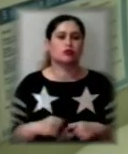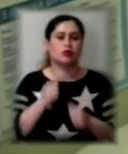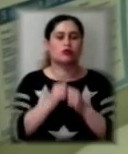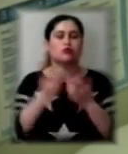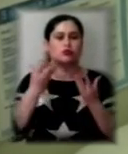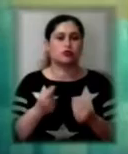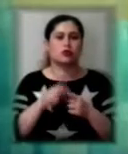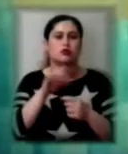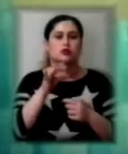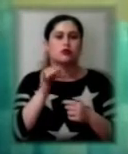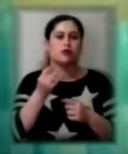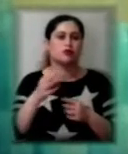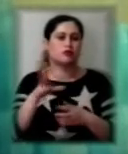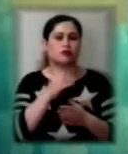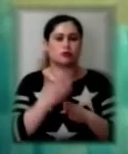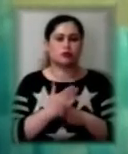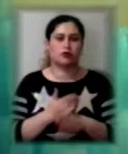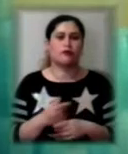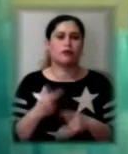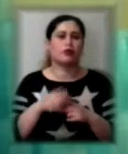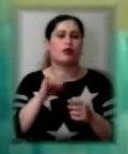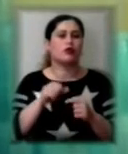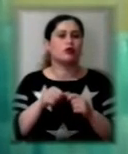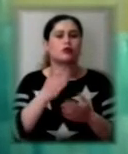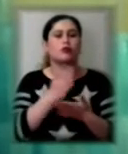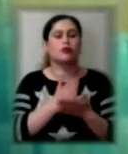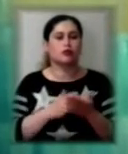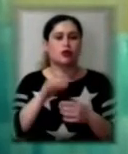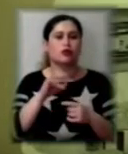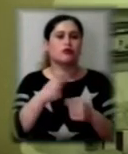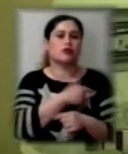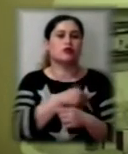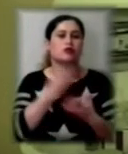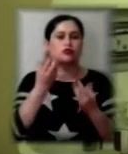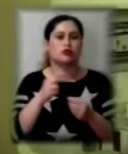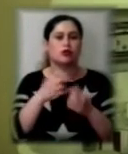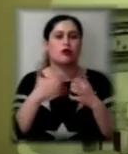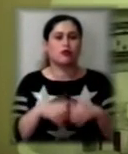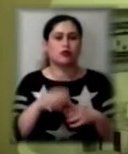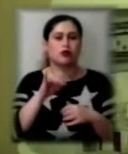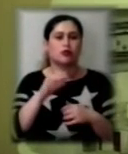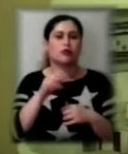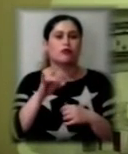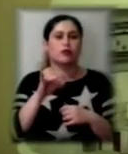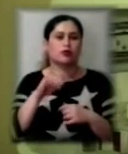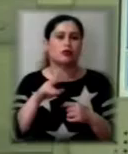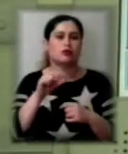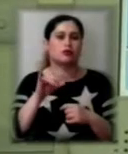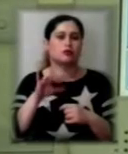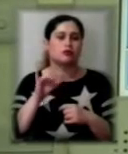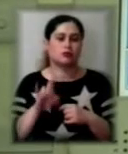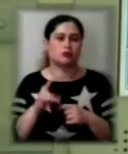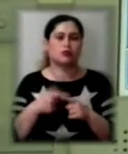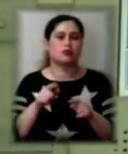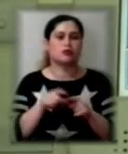дезінфікуючі засоби. Окрім напівавтоматичного, в лікарні ще є автоматичний імуноферментний аналізатор. Така